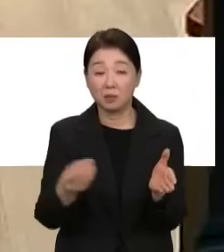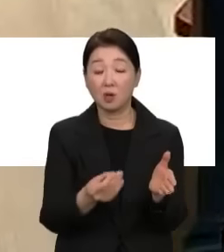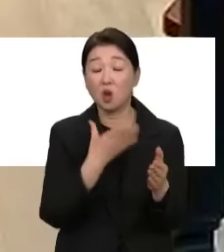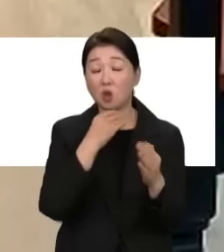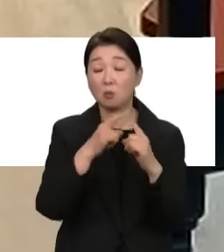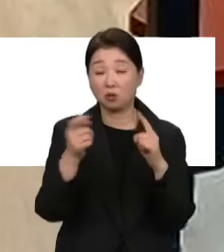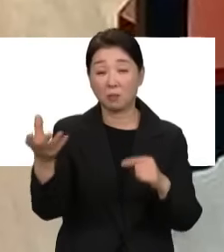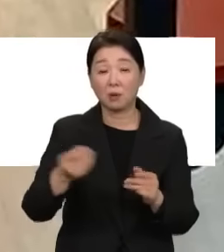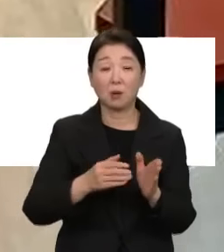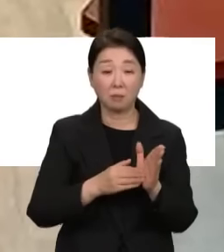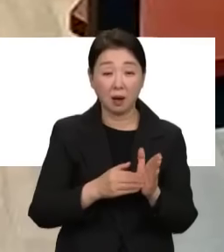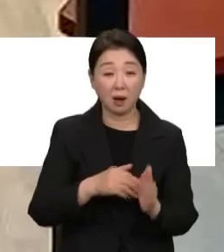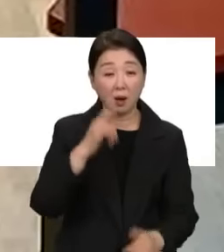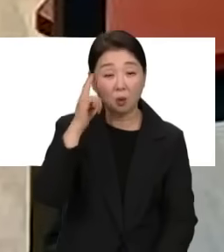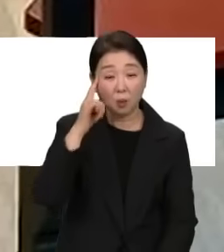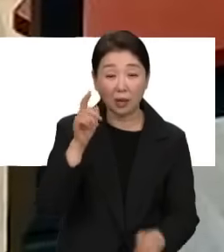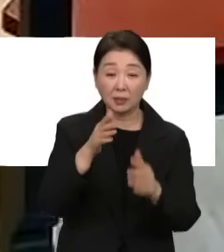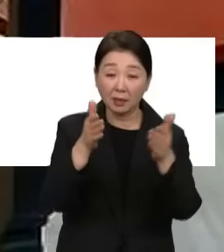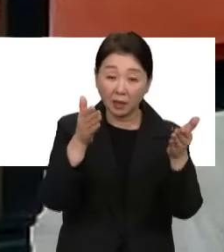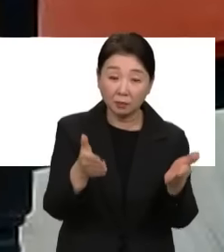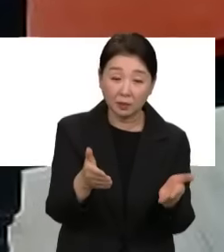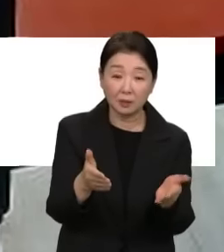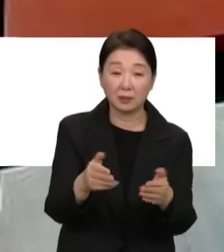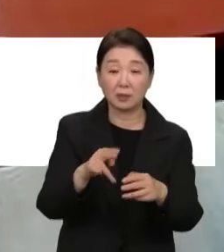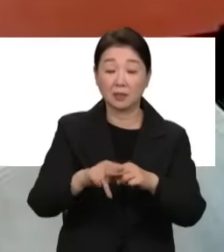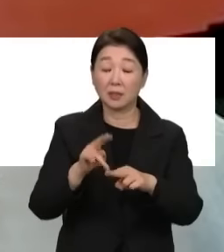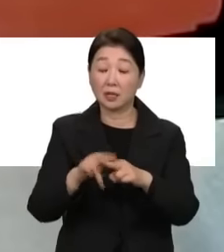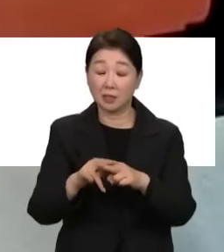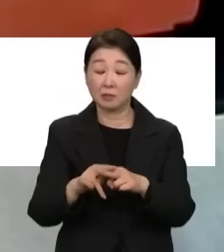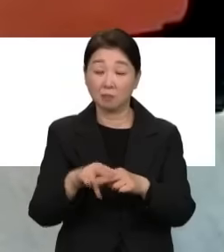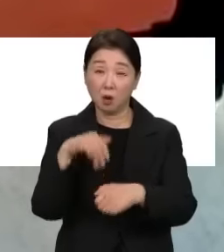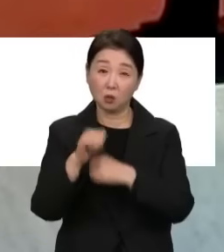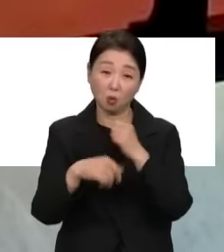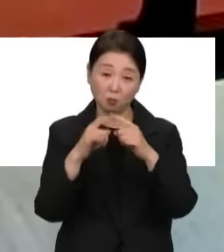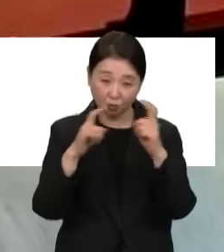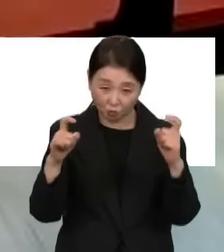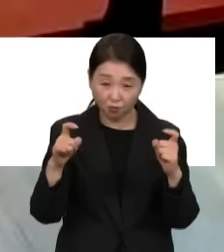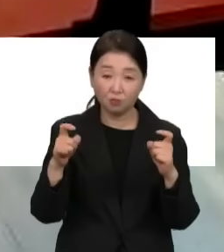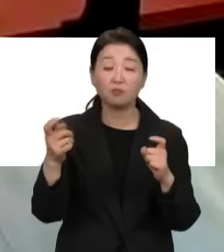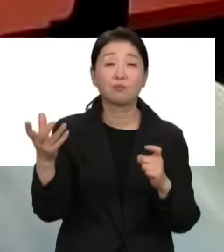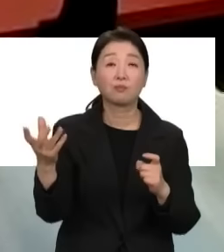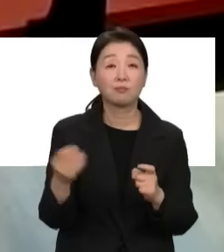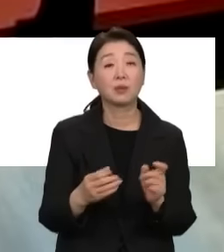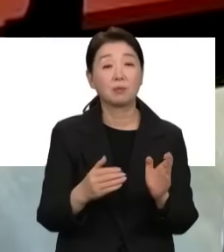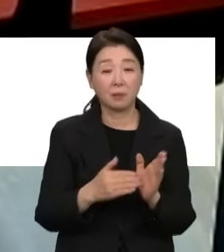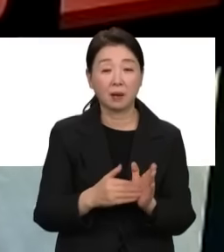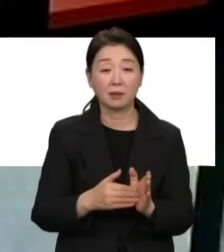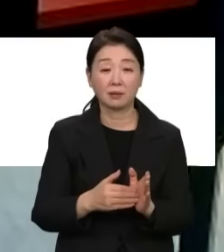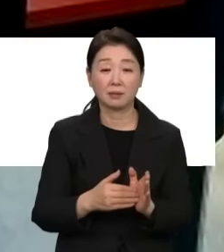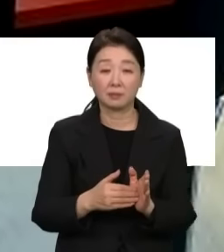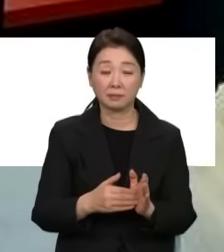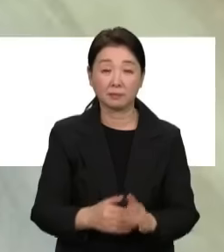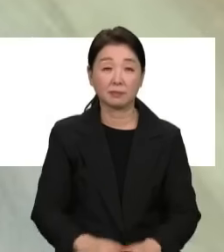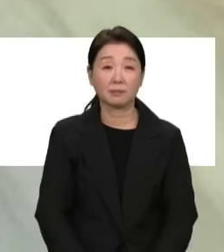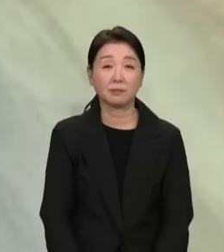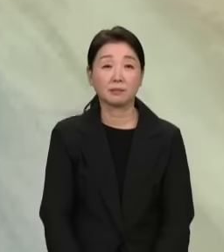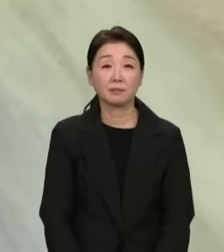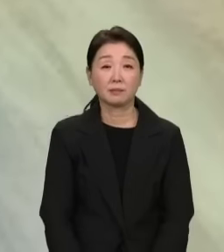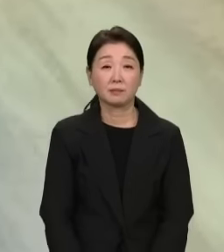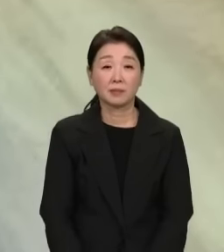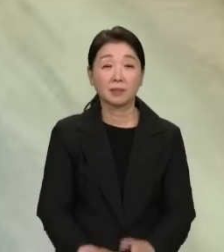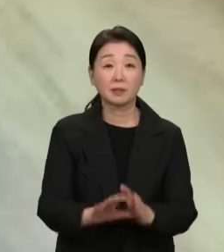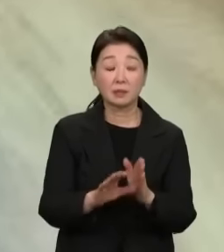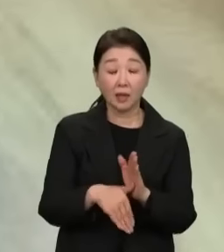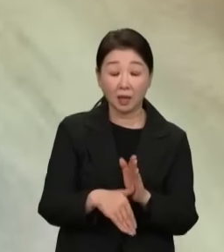빌려왔어요. 경복궁에서는 차리를 쓰는 테이블 그리고 의자는 상급궁이었어요.